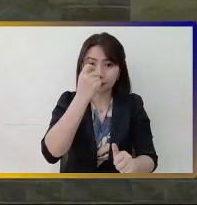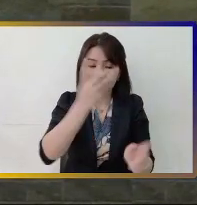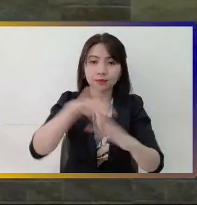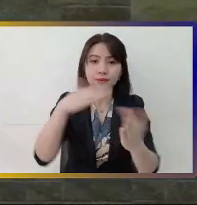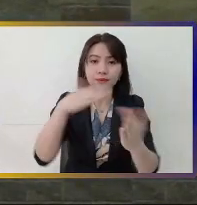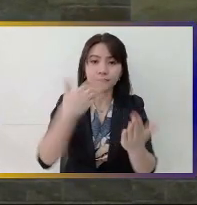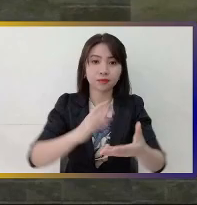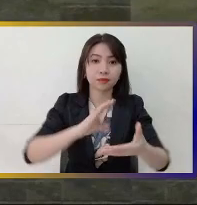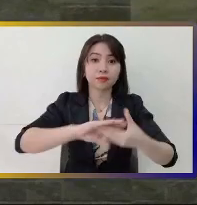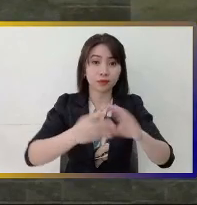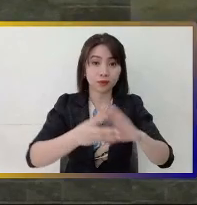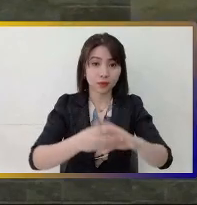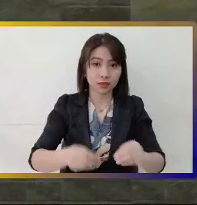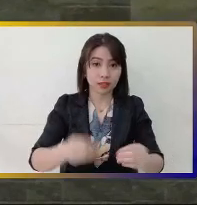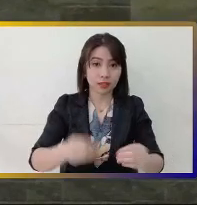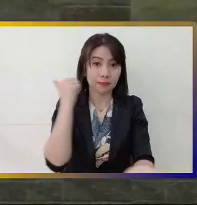So